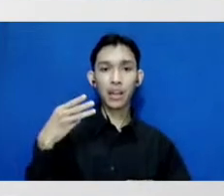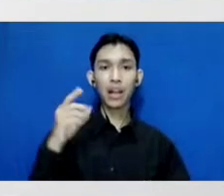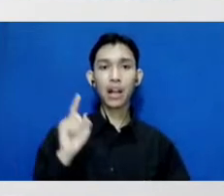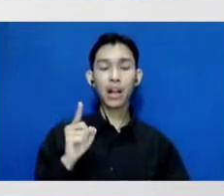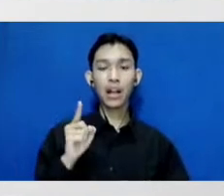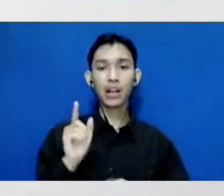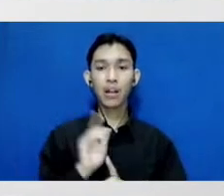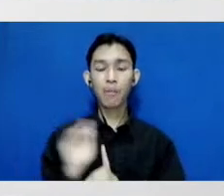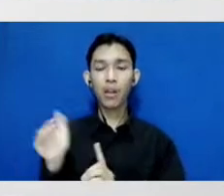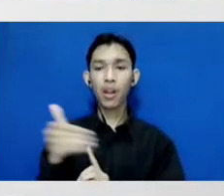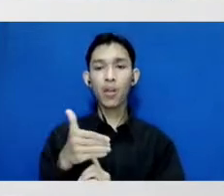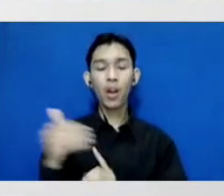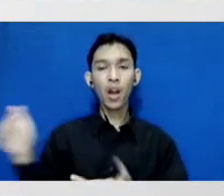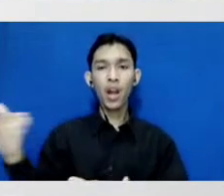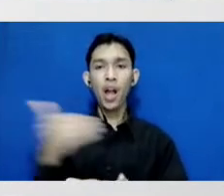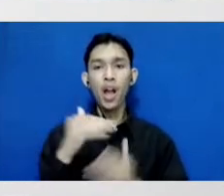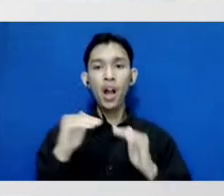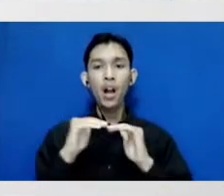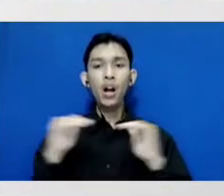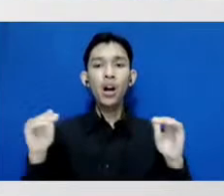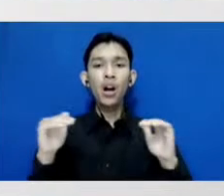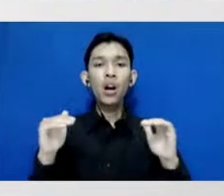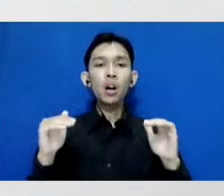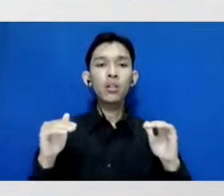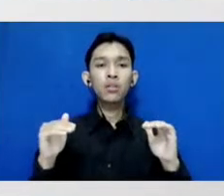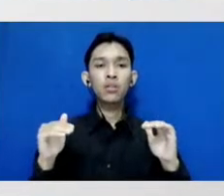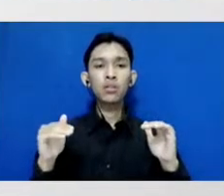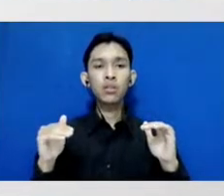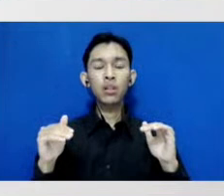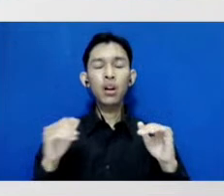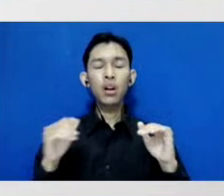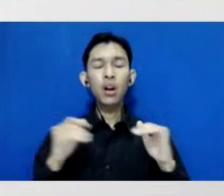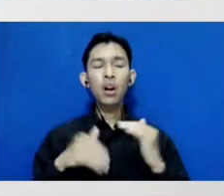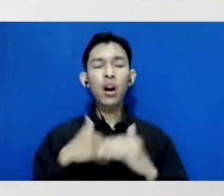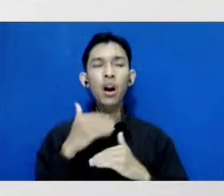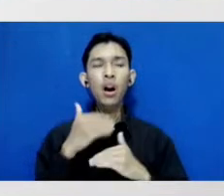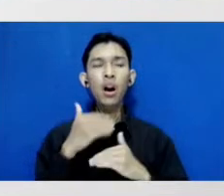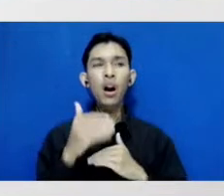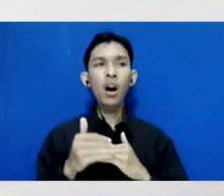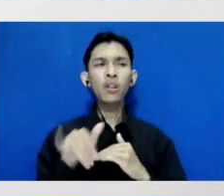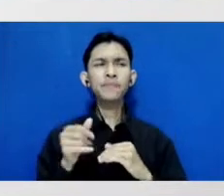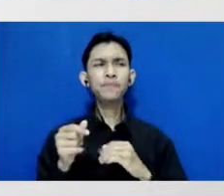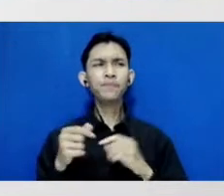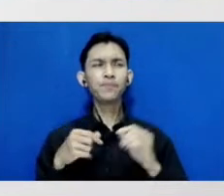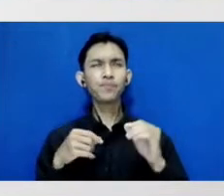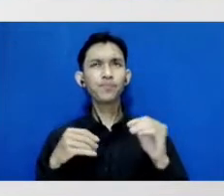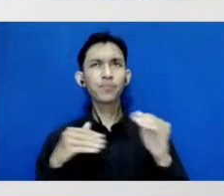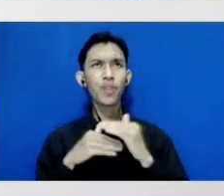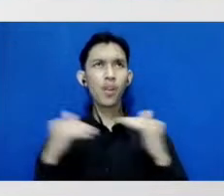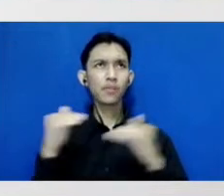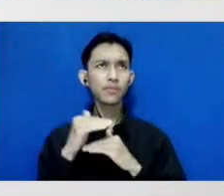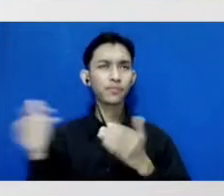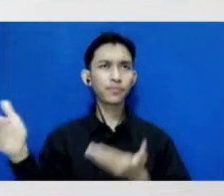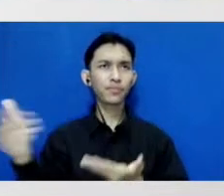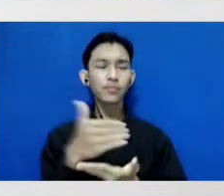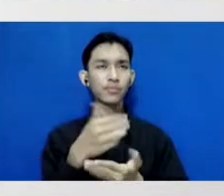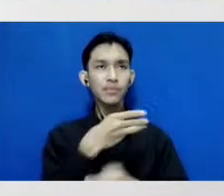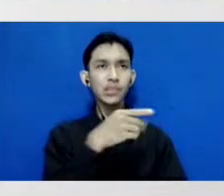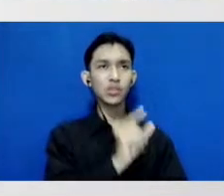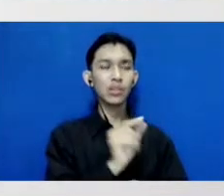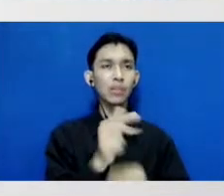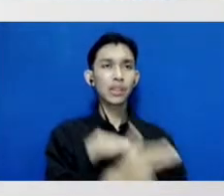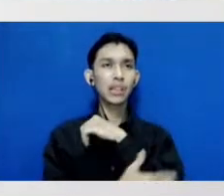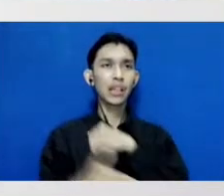sehingga lalu lintas data di antara EU dengan negara pihak ketiga tersebut bisa berlangsung dengan bebas tanpa ada barrier sama